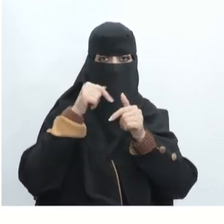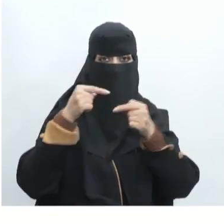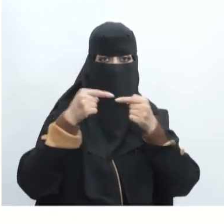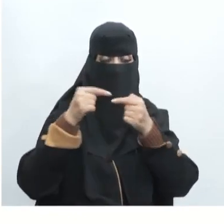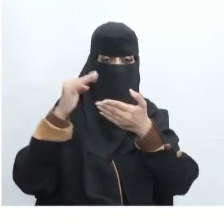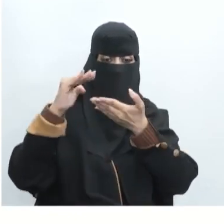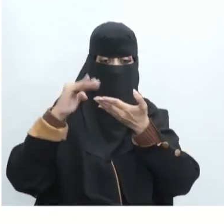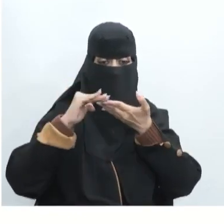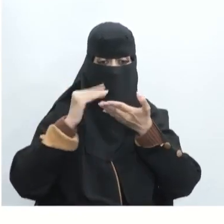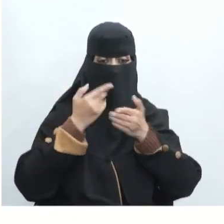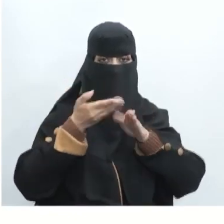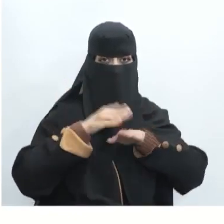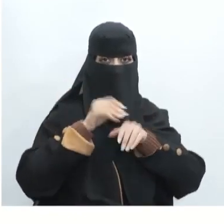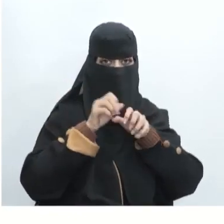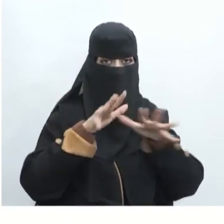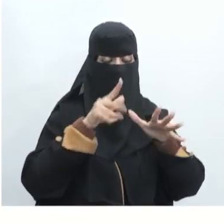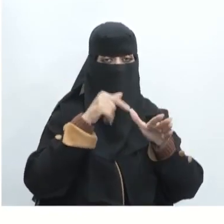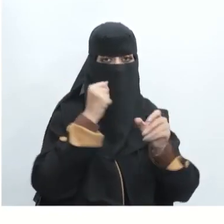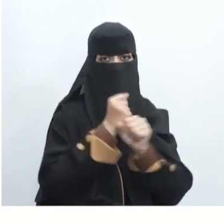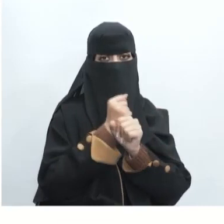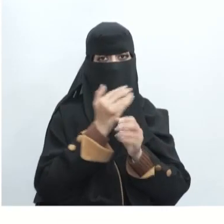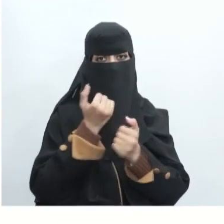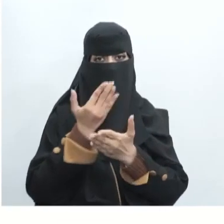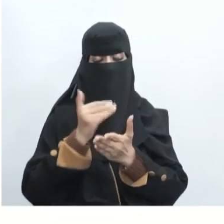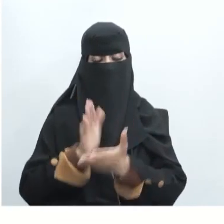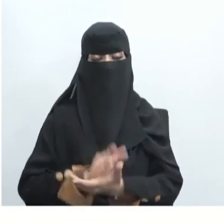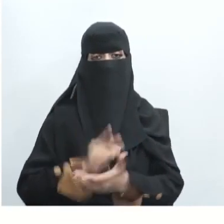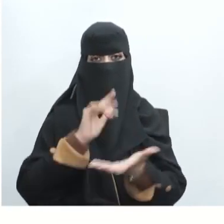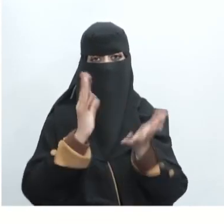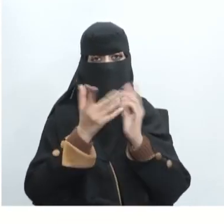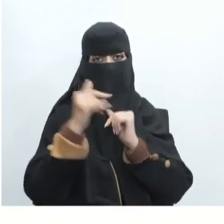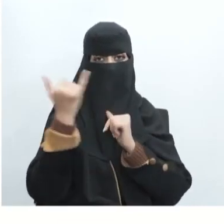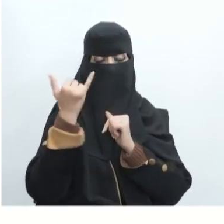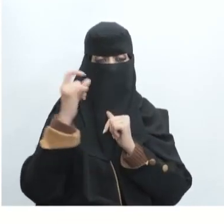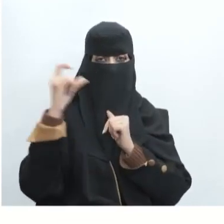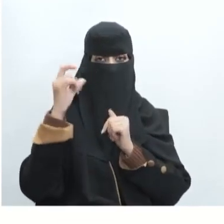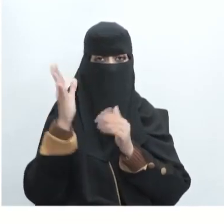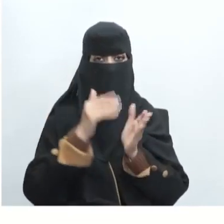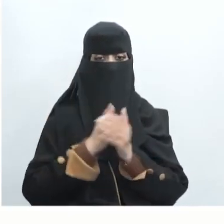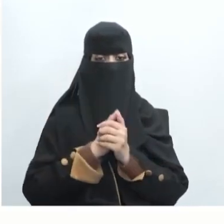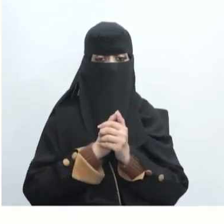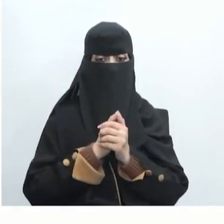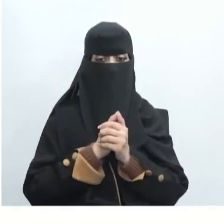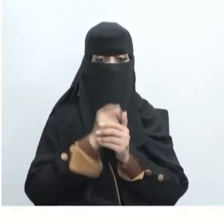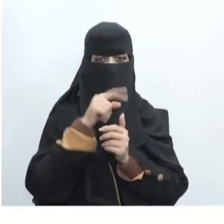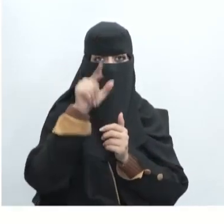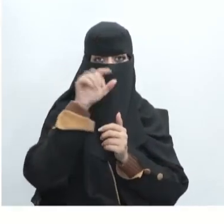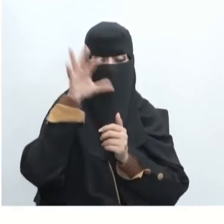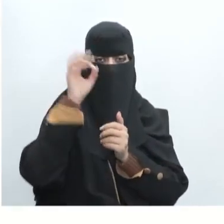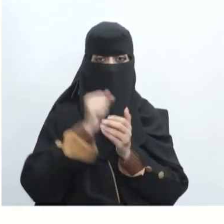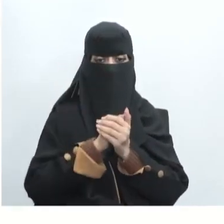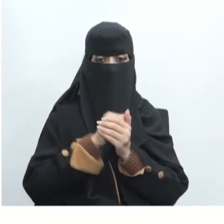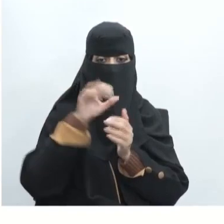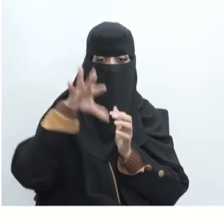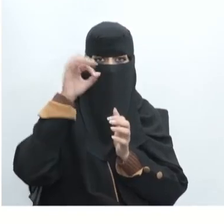المسببات او من الاسباب التي ساعدت على انتشار البطاله في العالم العربي والاسلامي السؤال الثالث